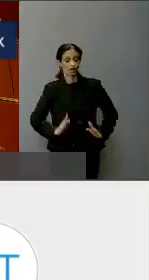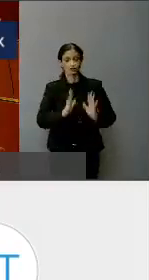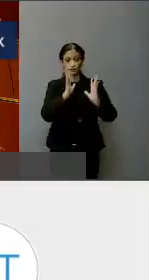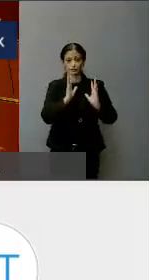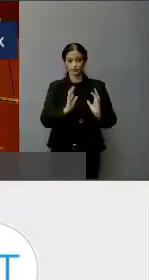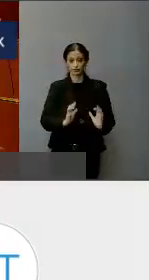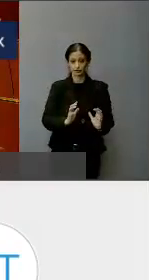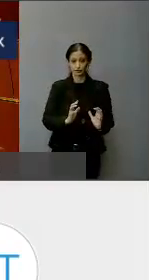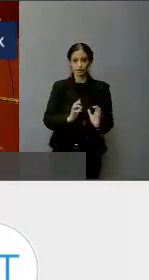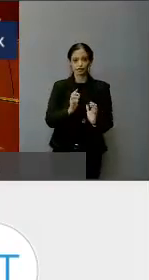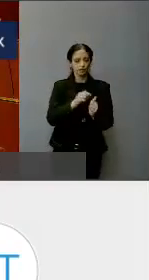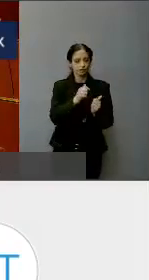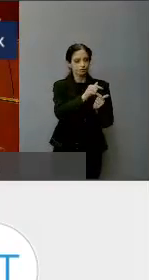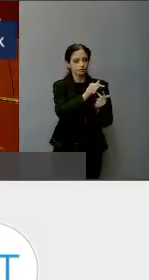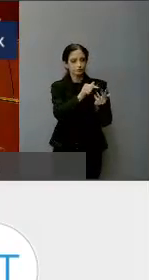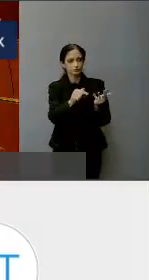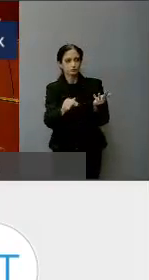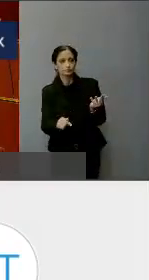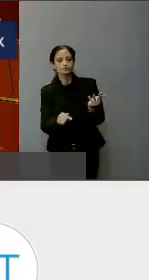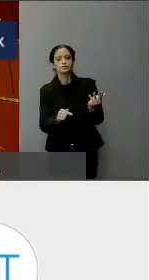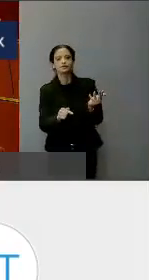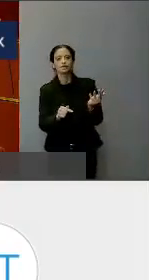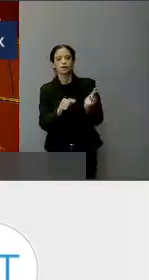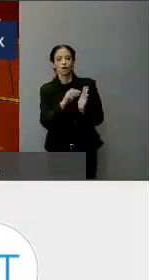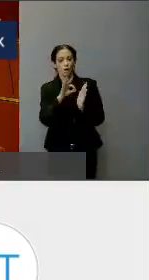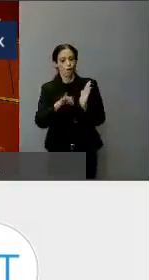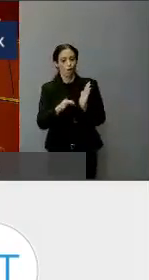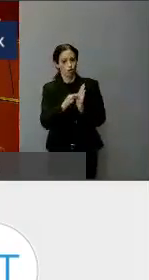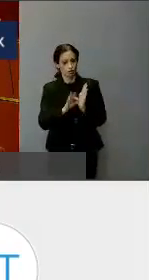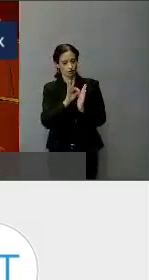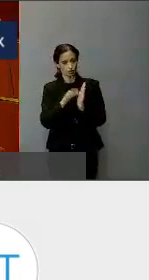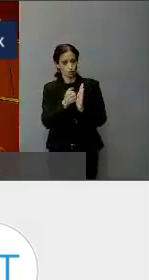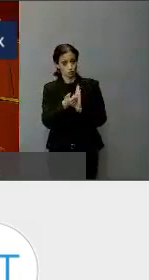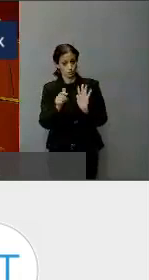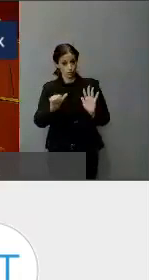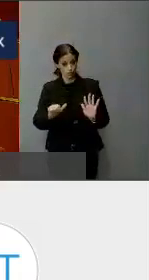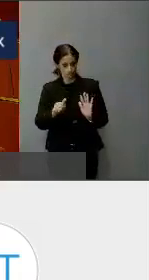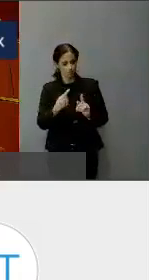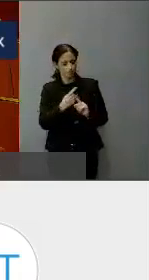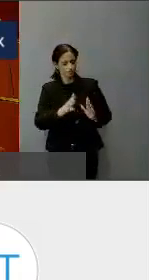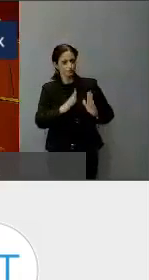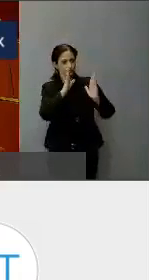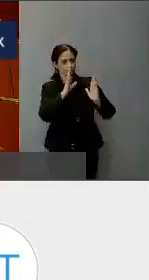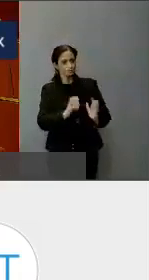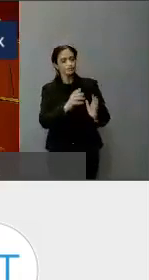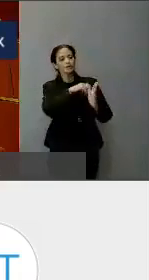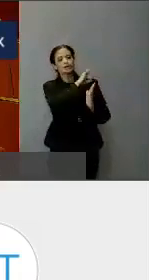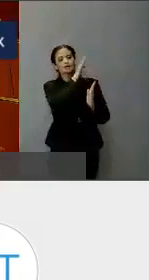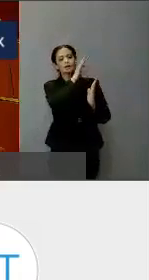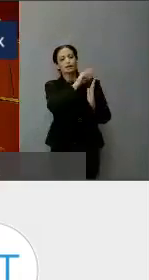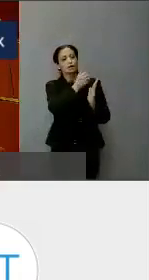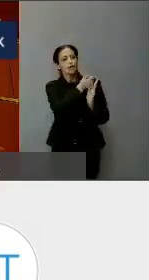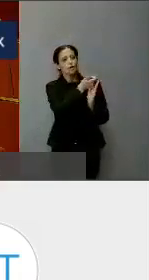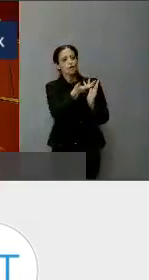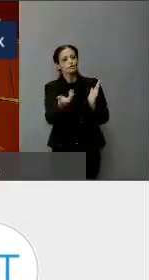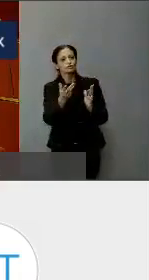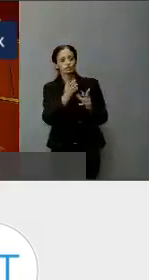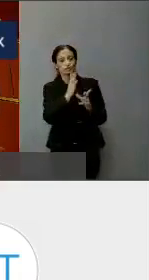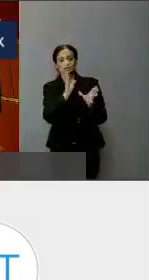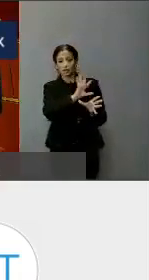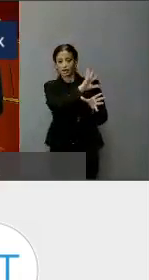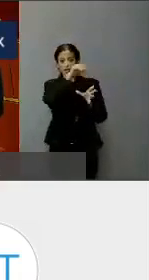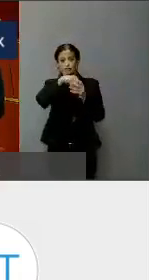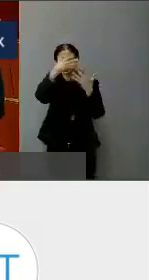valore di regionale numero 6 vengano conteggiati come inseriti già anche i famosi 6.500 metri quadri cioè che non